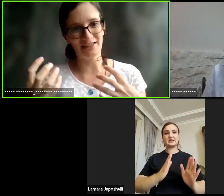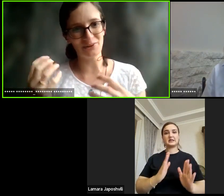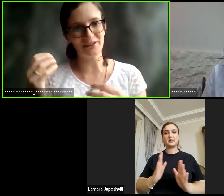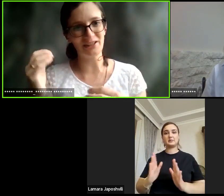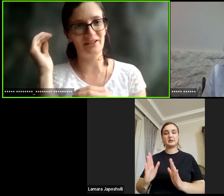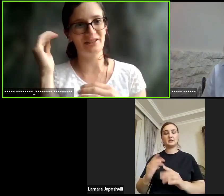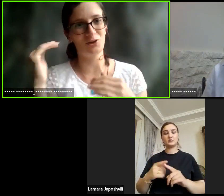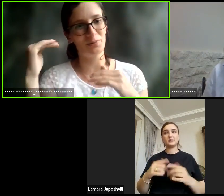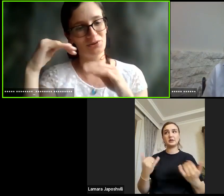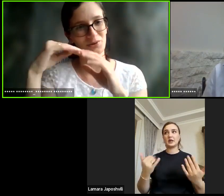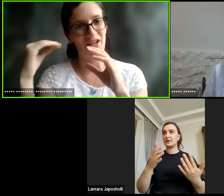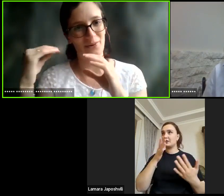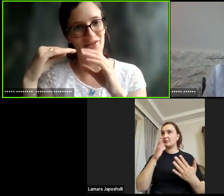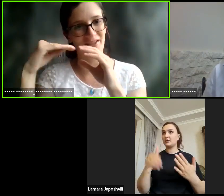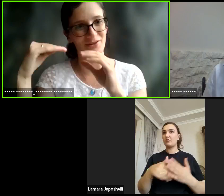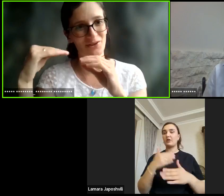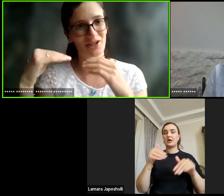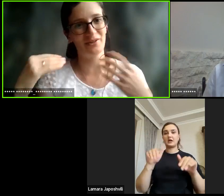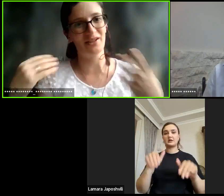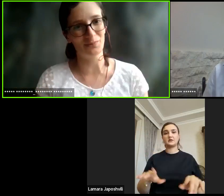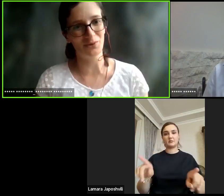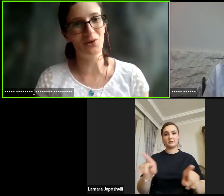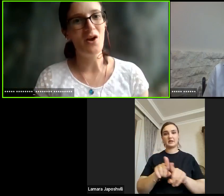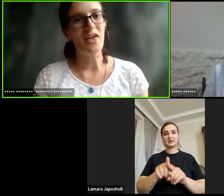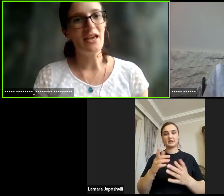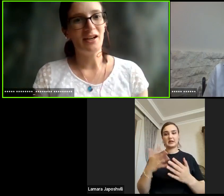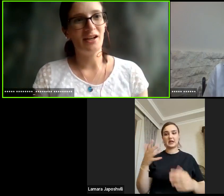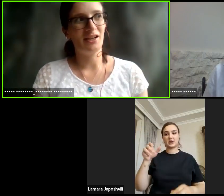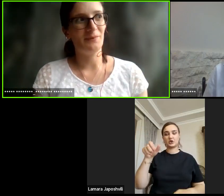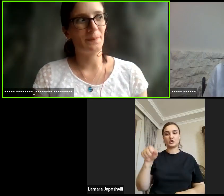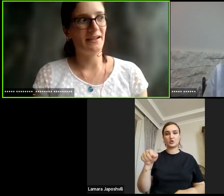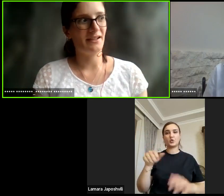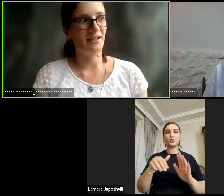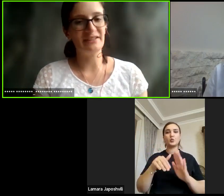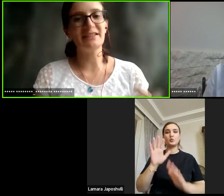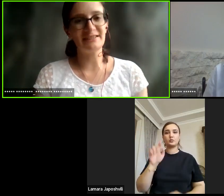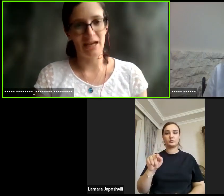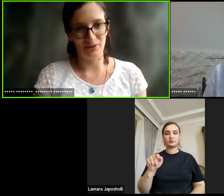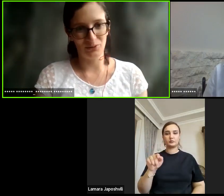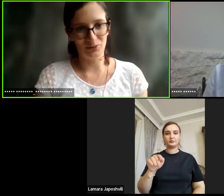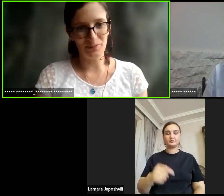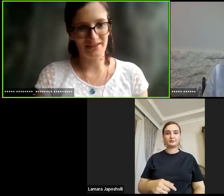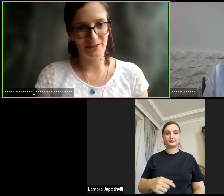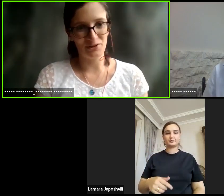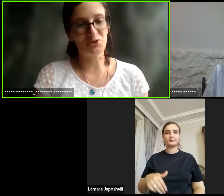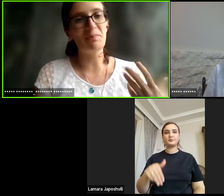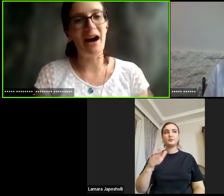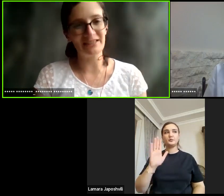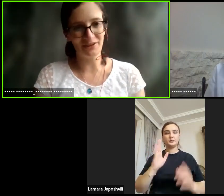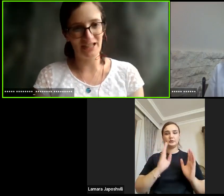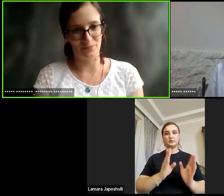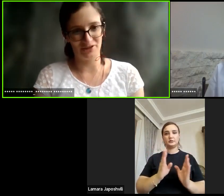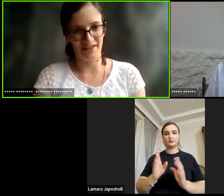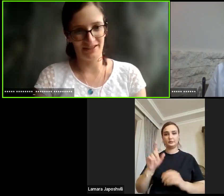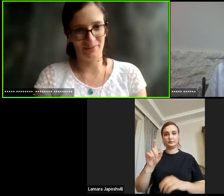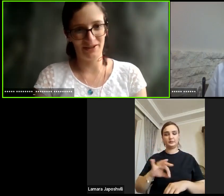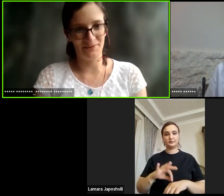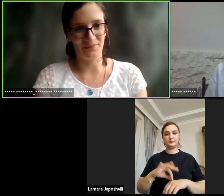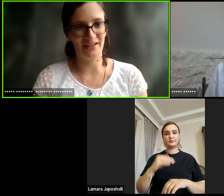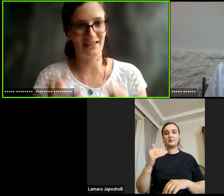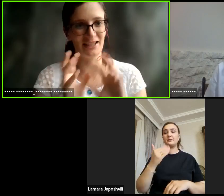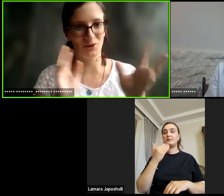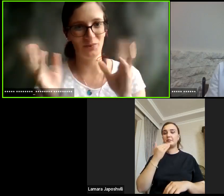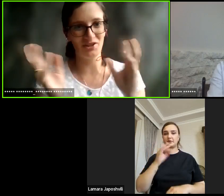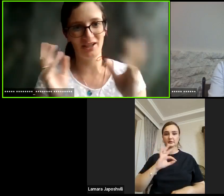თანამედროვე გადაწყვეტილება, ესეთი ოფსეტური თავის ხელჯოხები არის უფრო მეტად სტაბილური პაციენტებისთვის და მარტივად